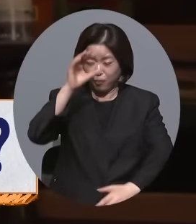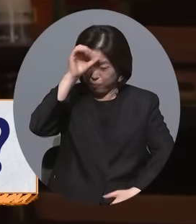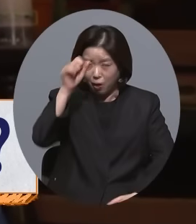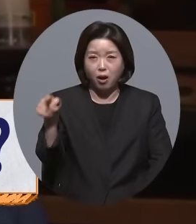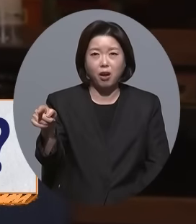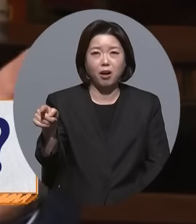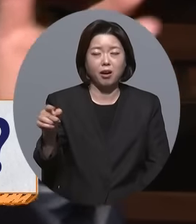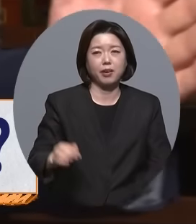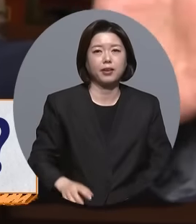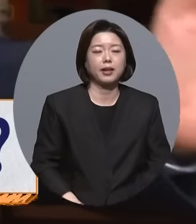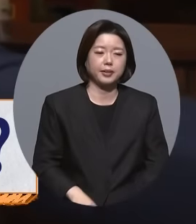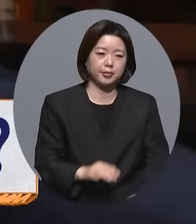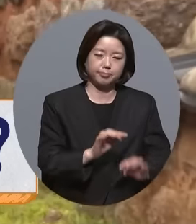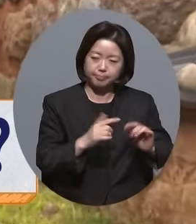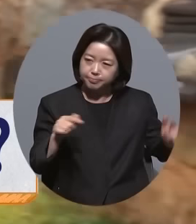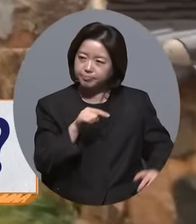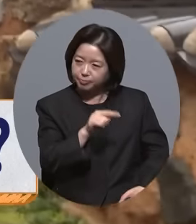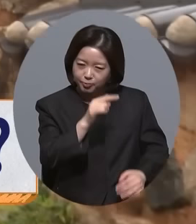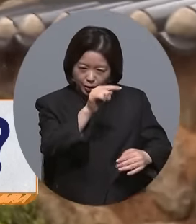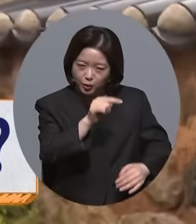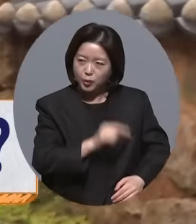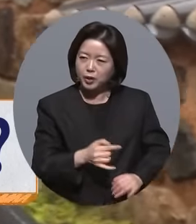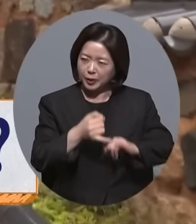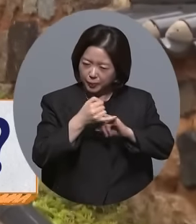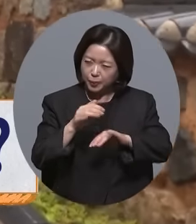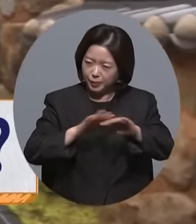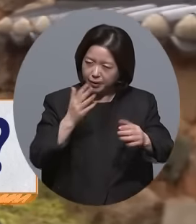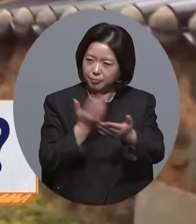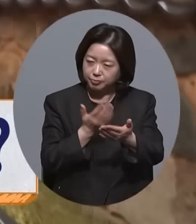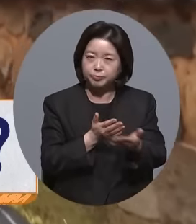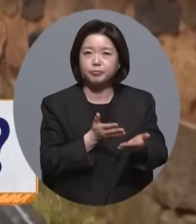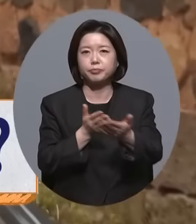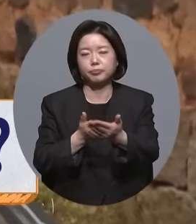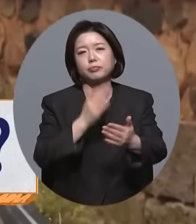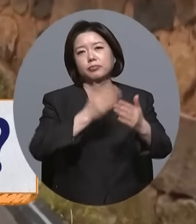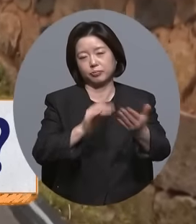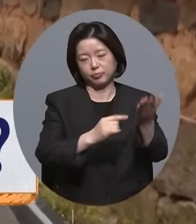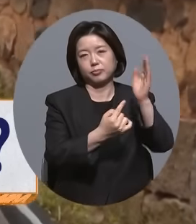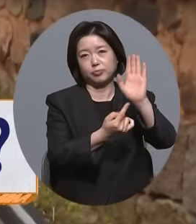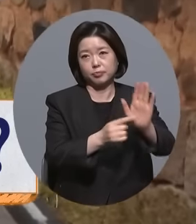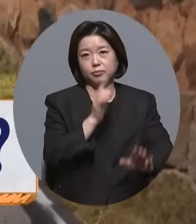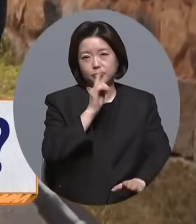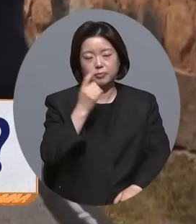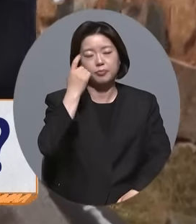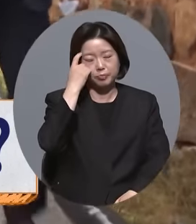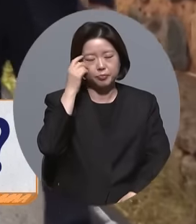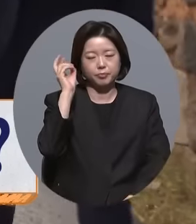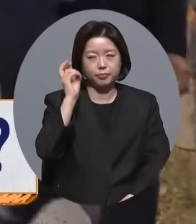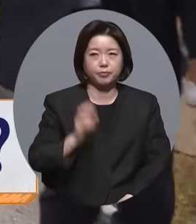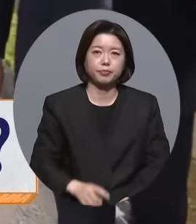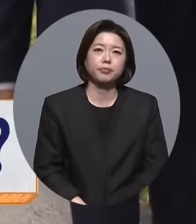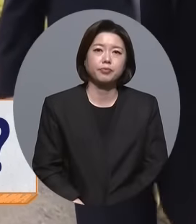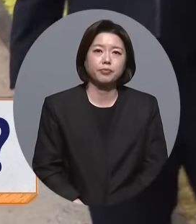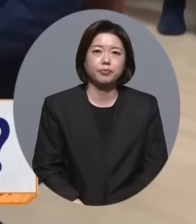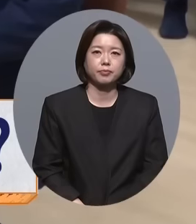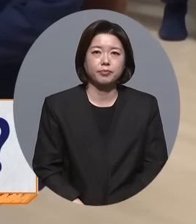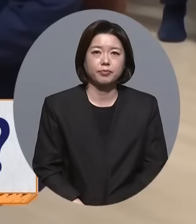그러면 이러이러한 부분들에서는 이거는 꼭 해결해 주셔야 됩니다라고 공개적으로 말씀을 드린 거라고 생각을 하고요. 네.